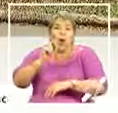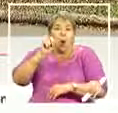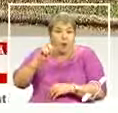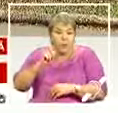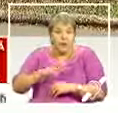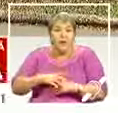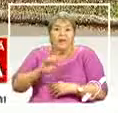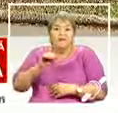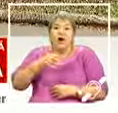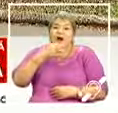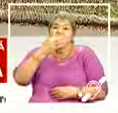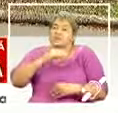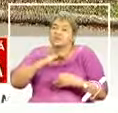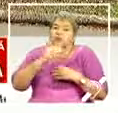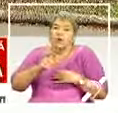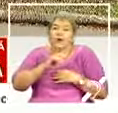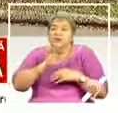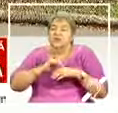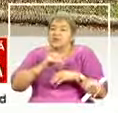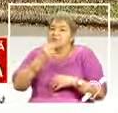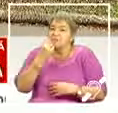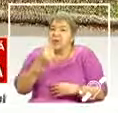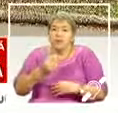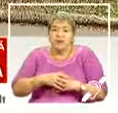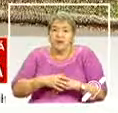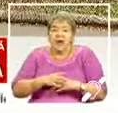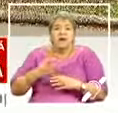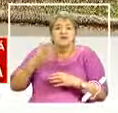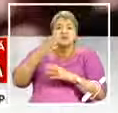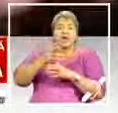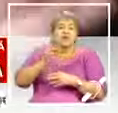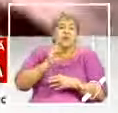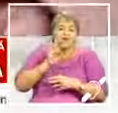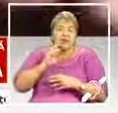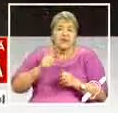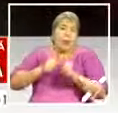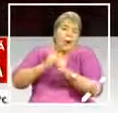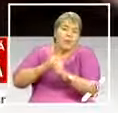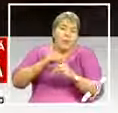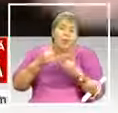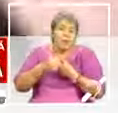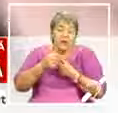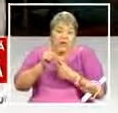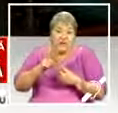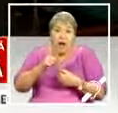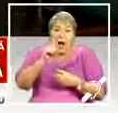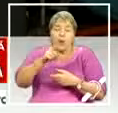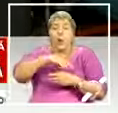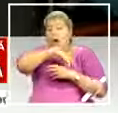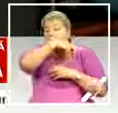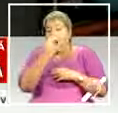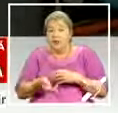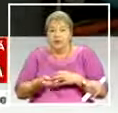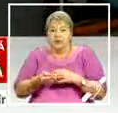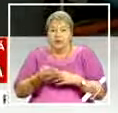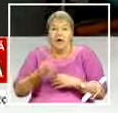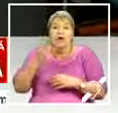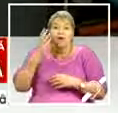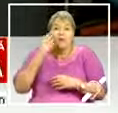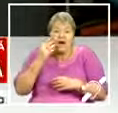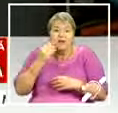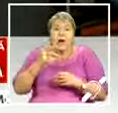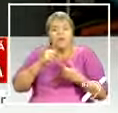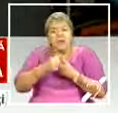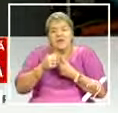însă le-a spus colegilor că nu se simte foarte bine, așa că a mers la toaletă însoțită de o colegă. Acolo a leșinat, iar fata a fost cea care a